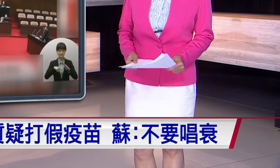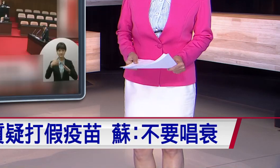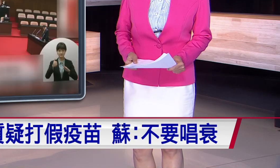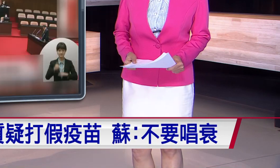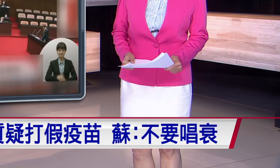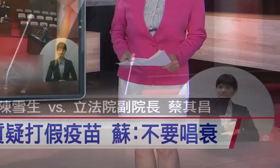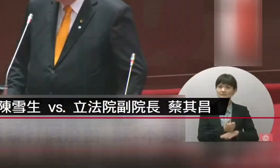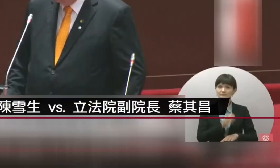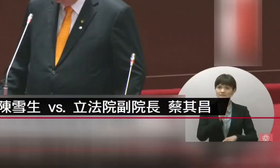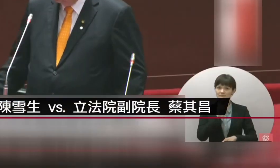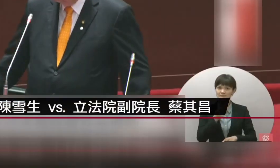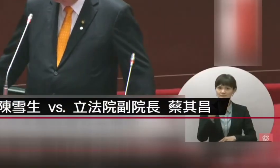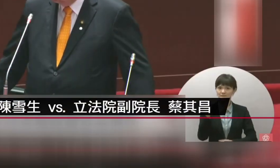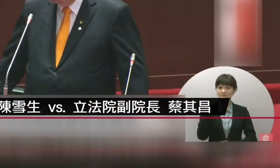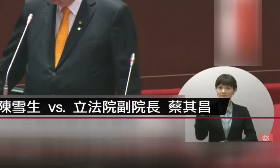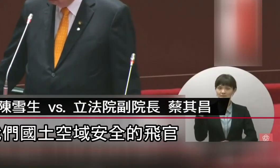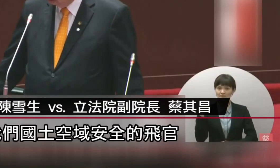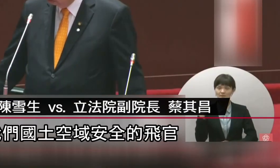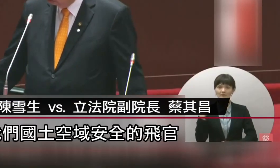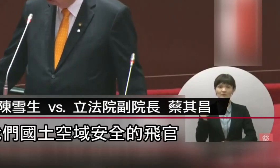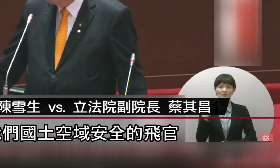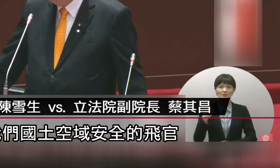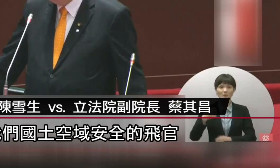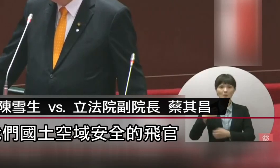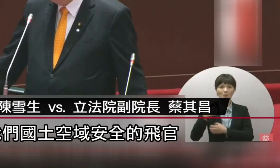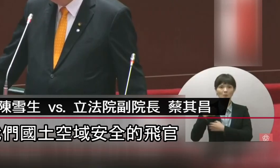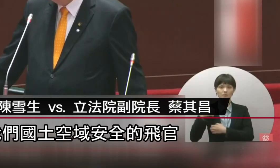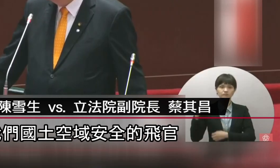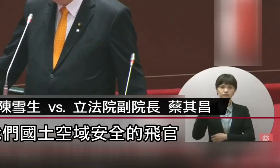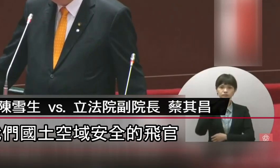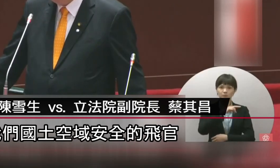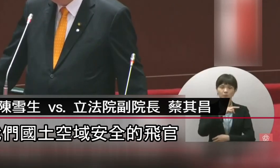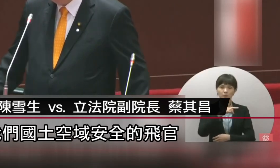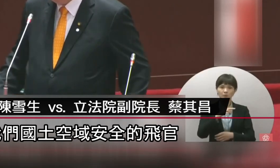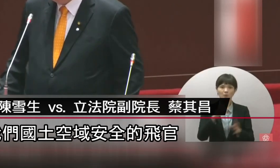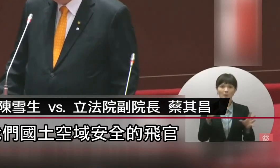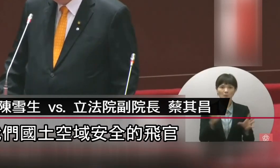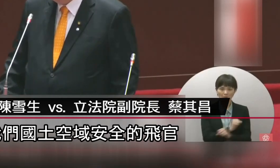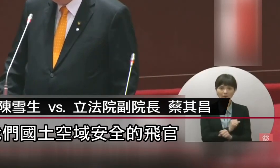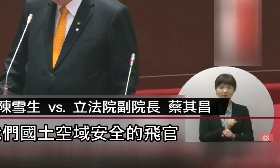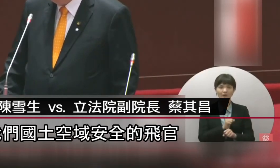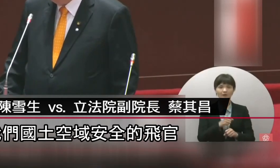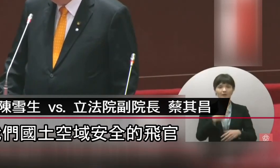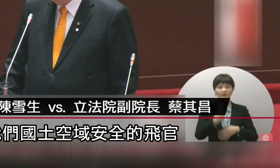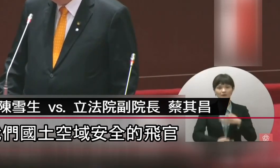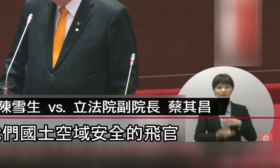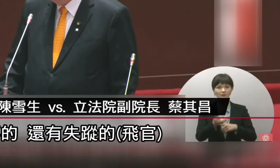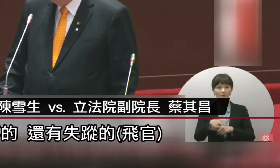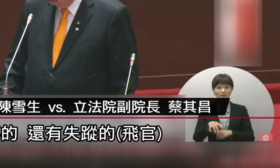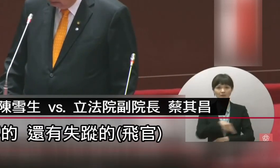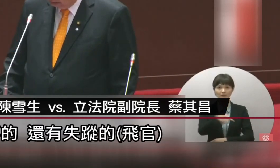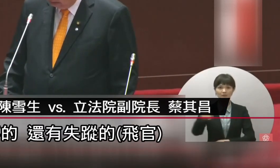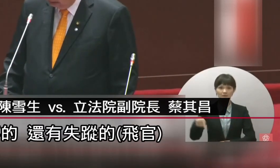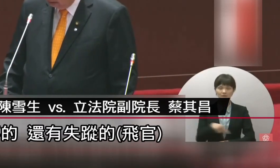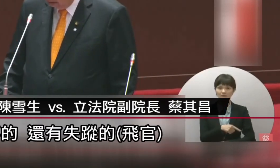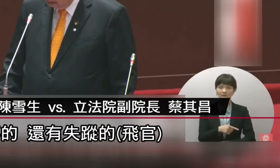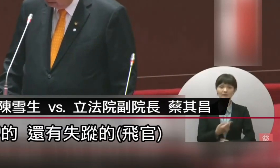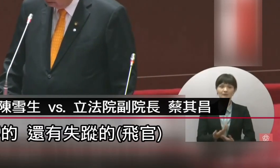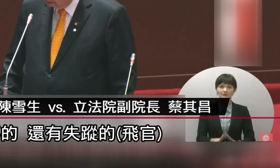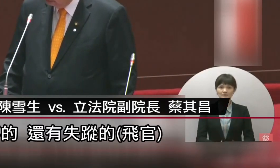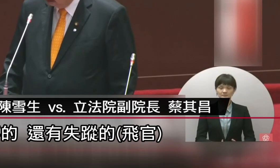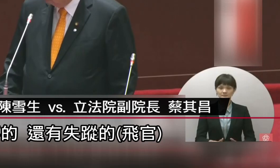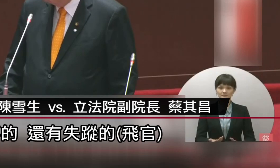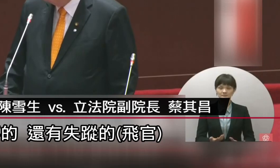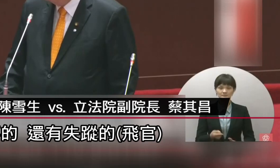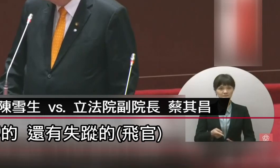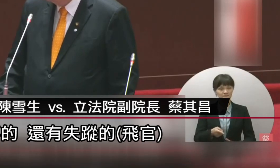水。 保护我们国土空域安全的飞官啊，